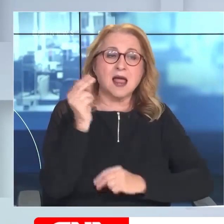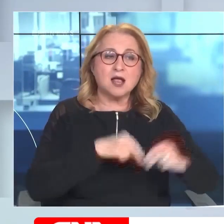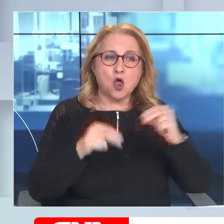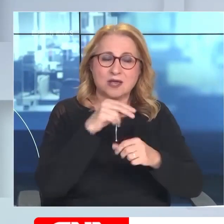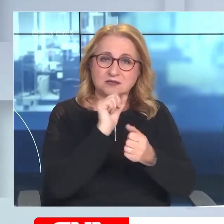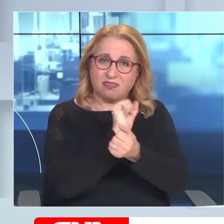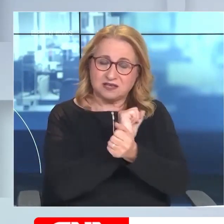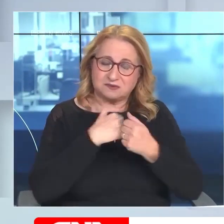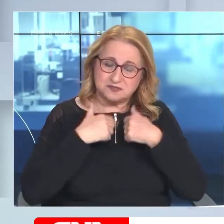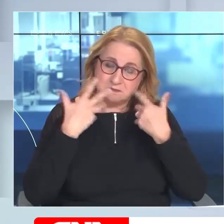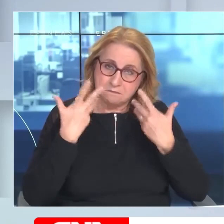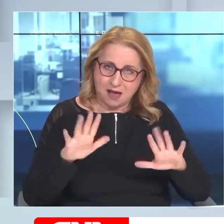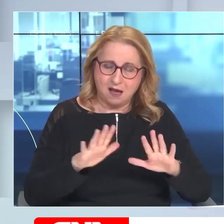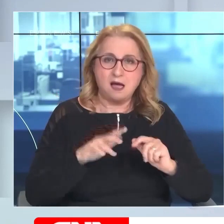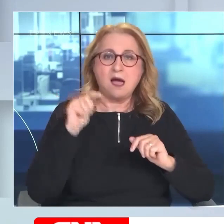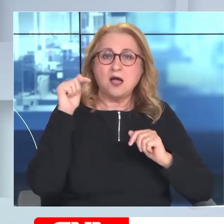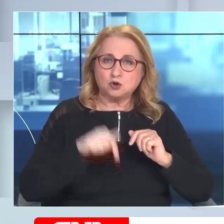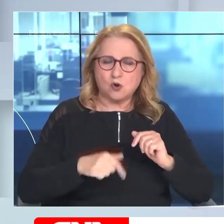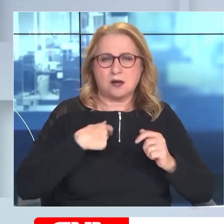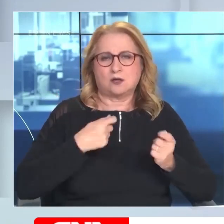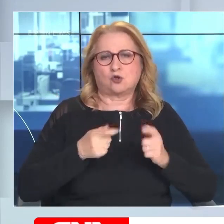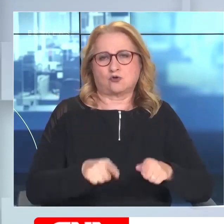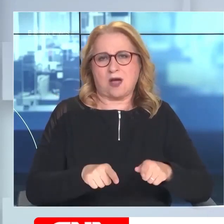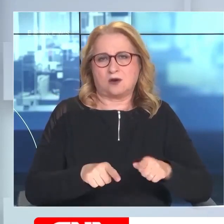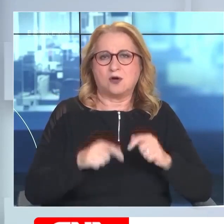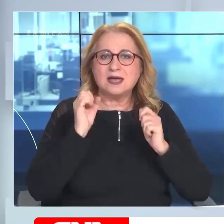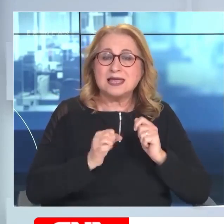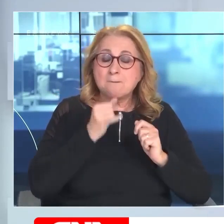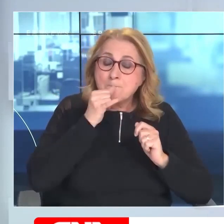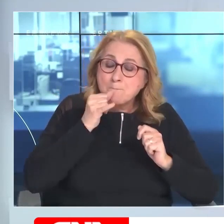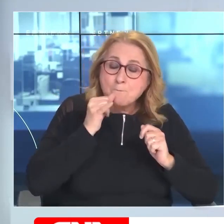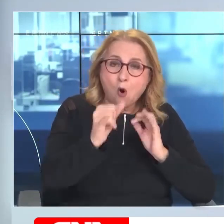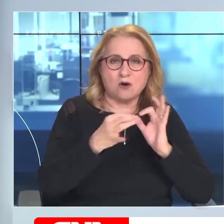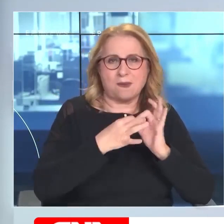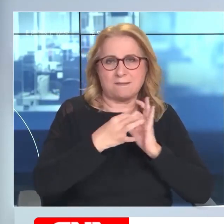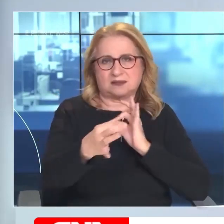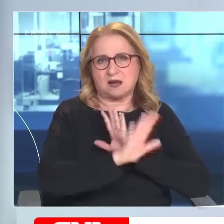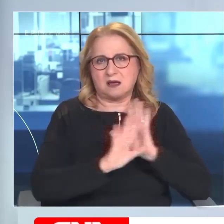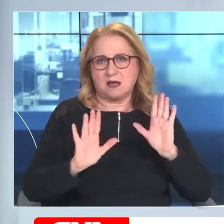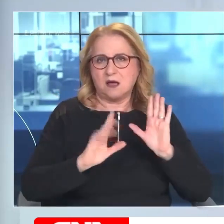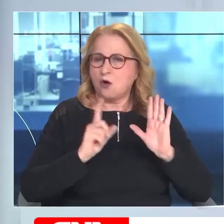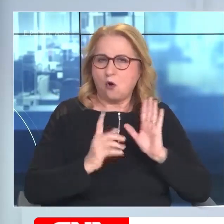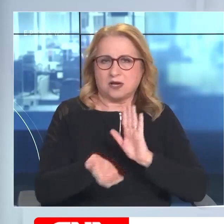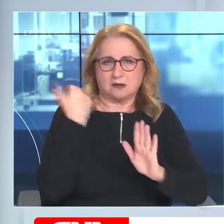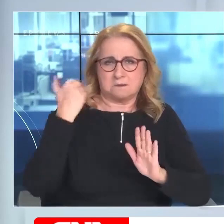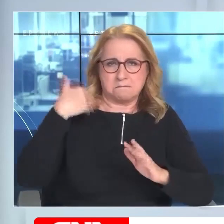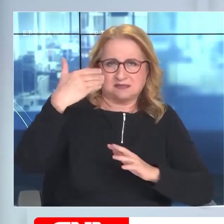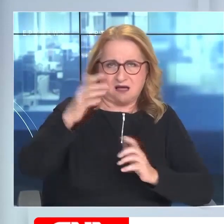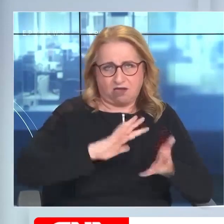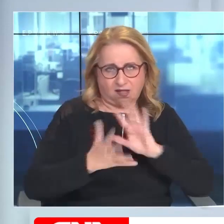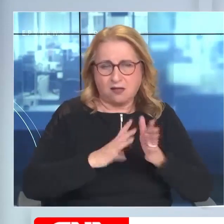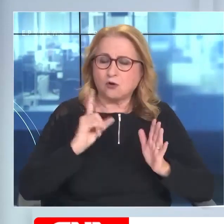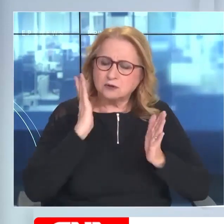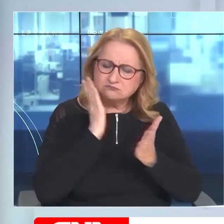μέτρα, να το τονίσω αυτό, μόνιμα μέτρα τα οποία αφορούν εκατομμύρια νοικοκυριά και τα οποία προφανώς